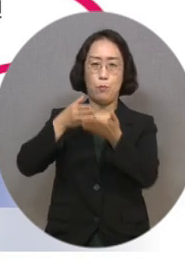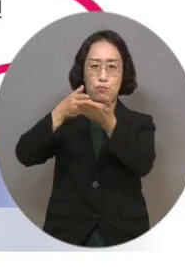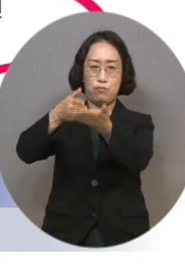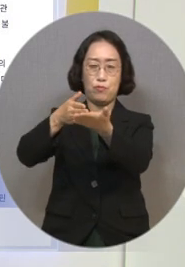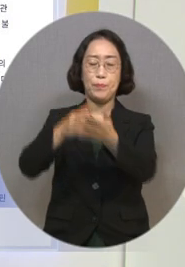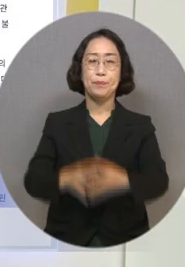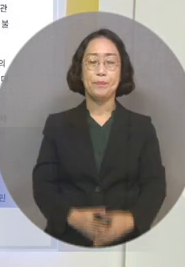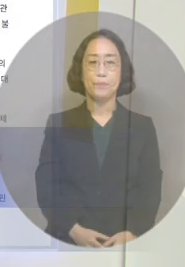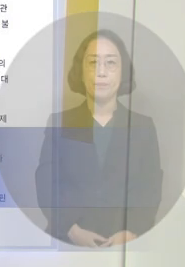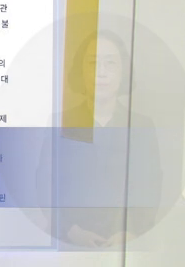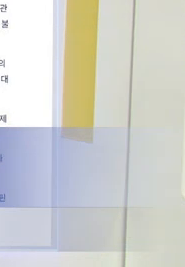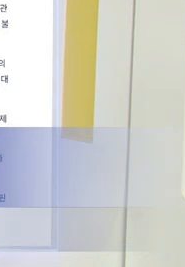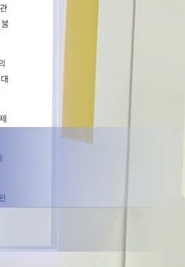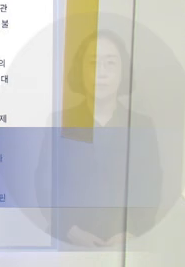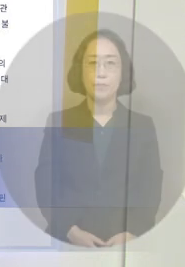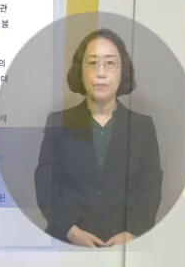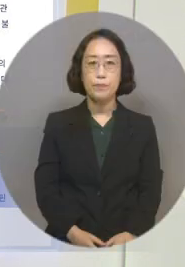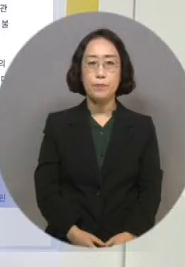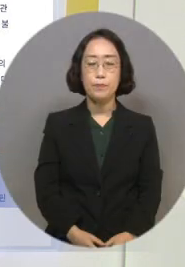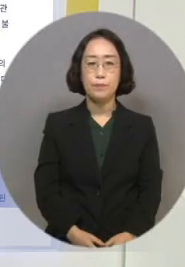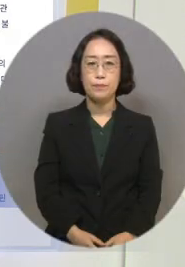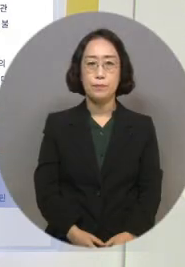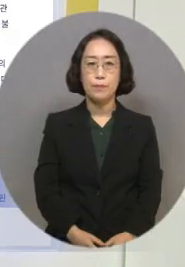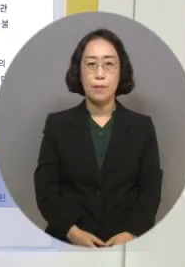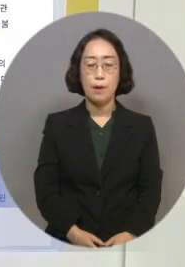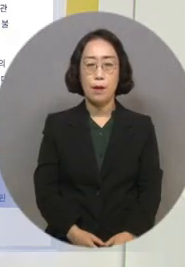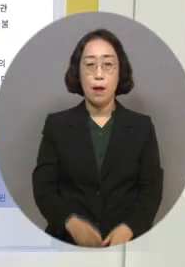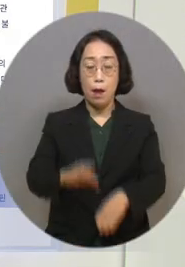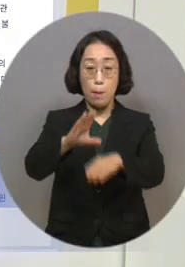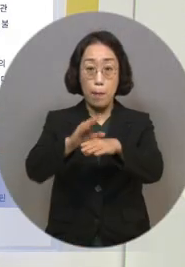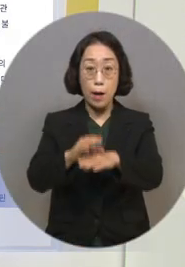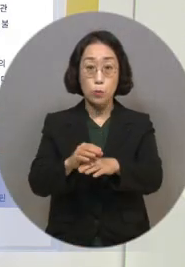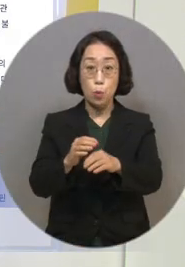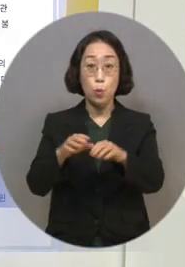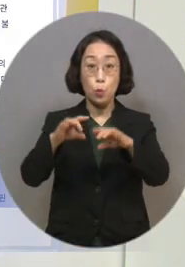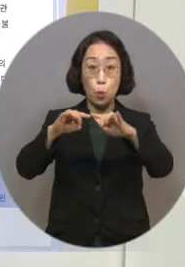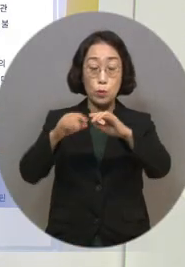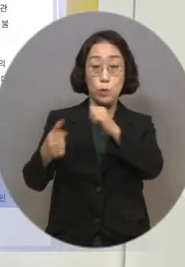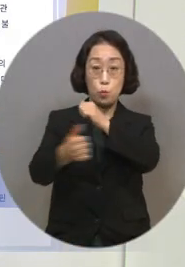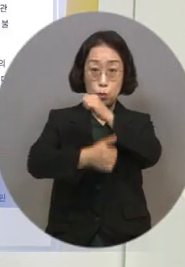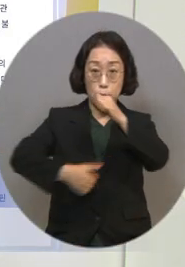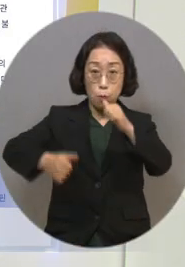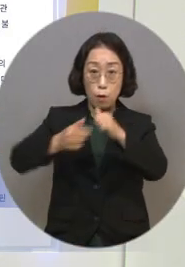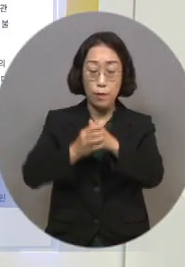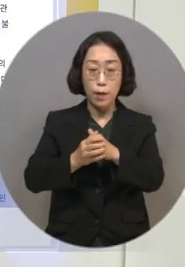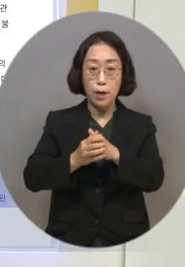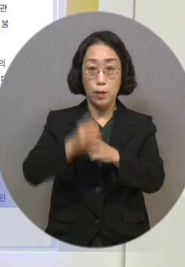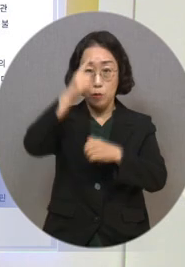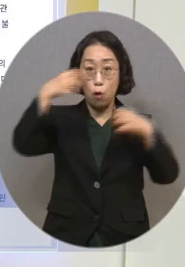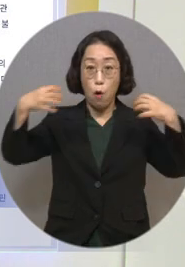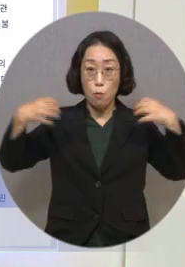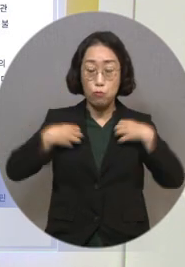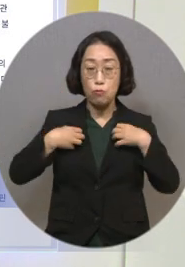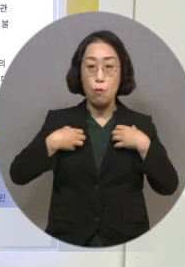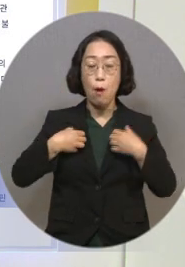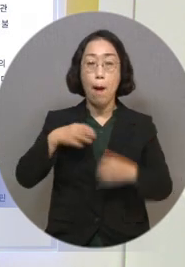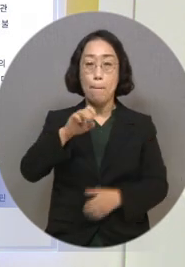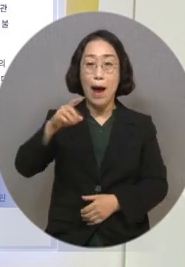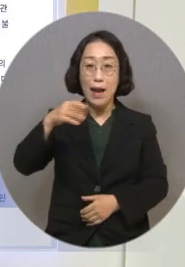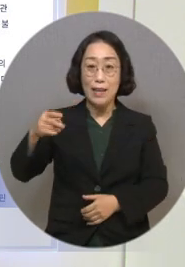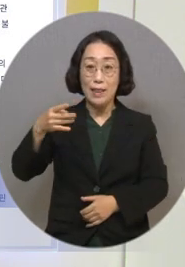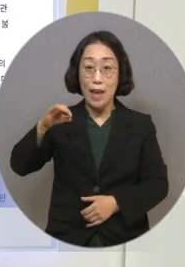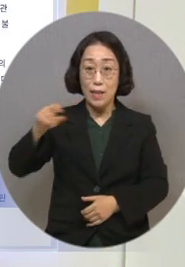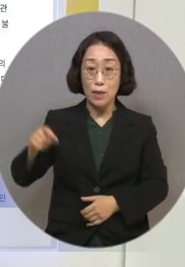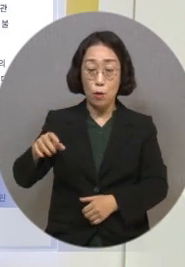말했습니다 다음 소식입니다 방송통신 위원회는 행정안전부 공공 마이데이터를 활용한 가족관계